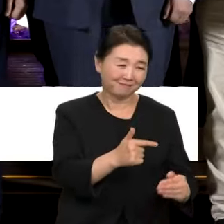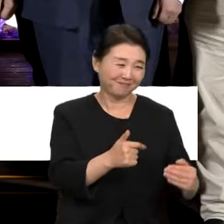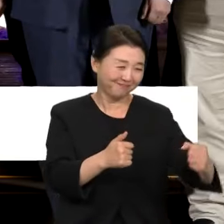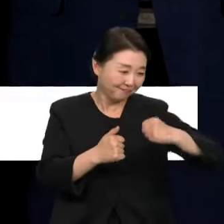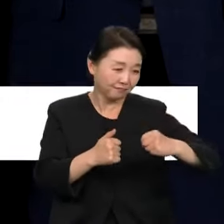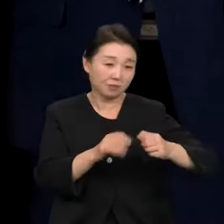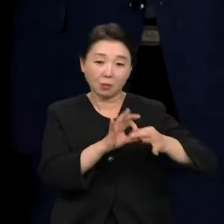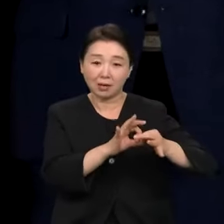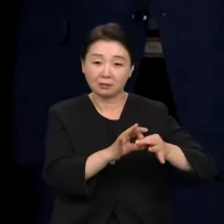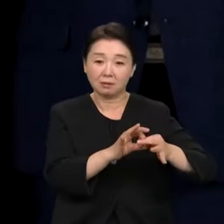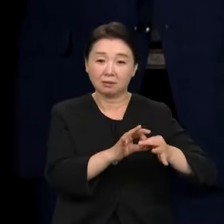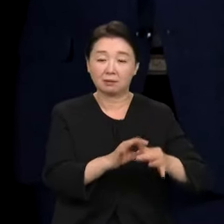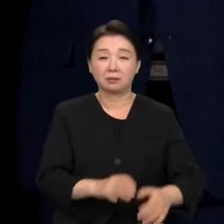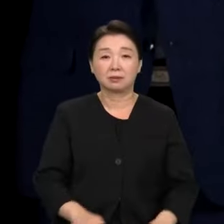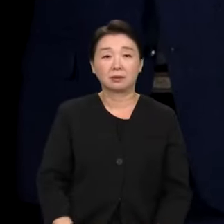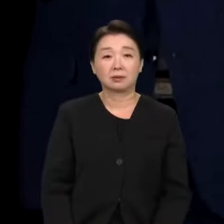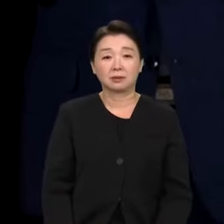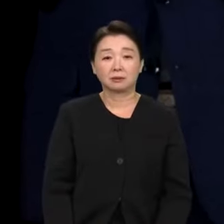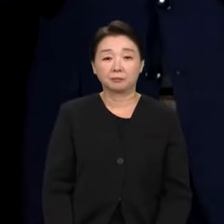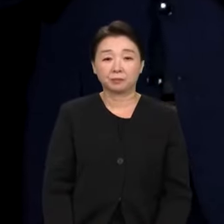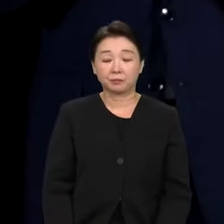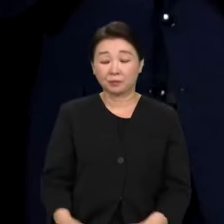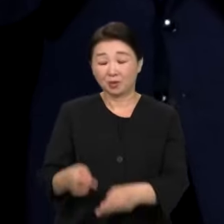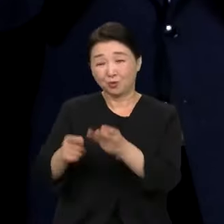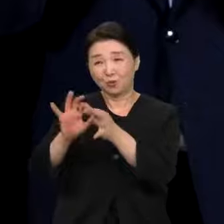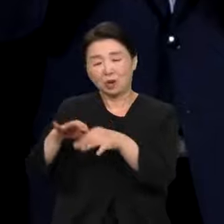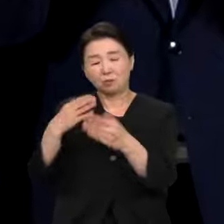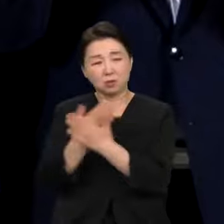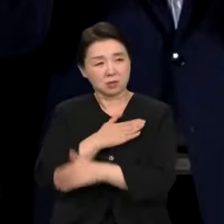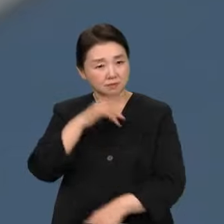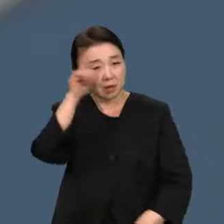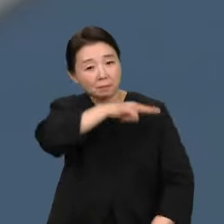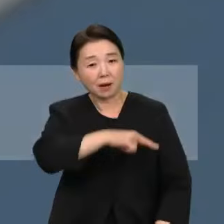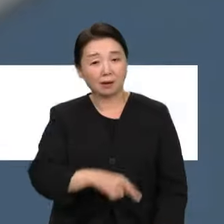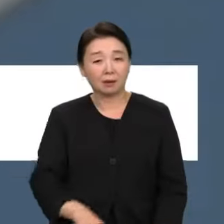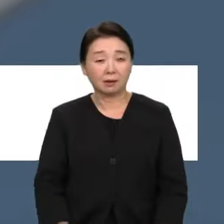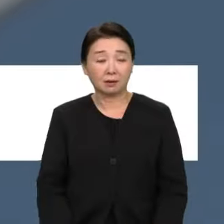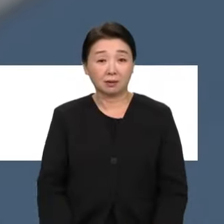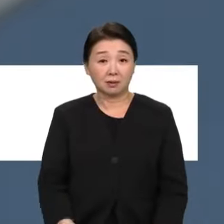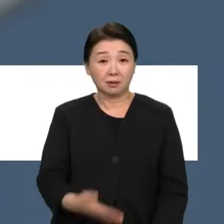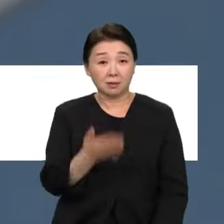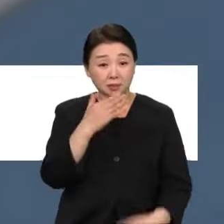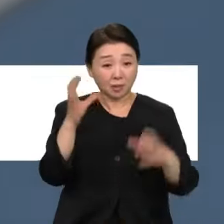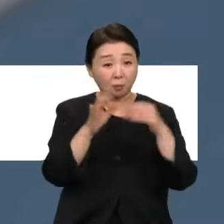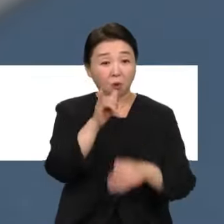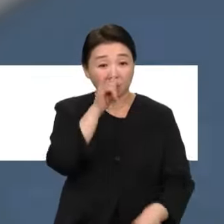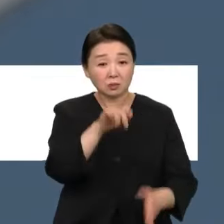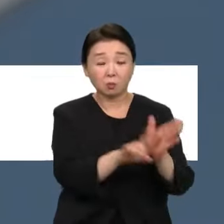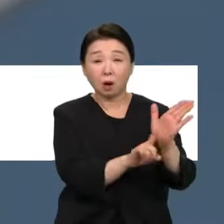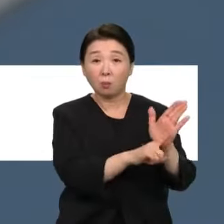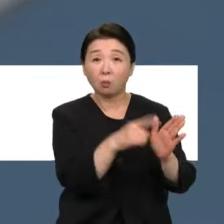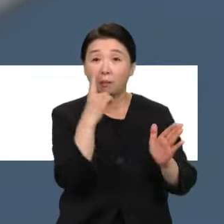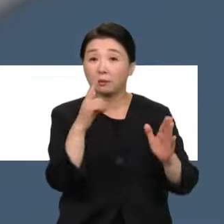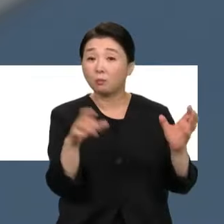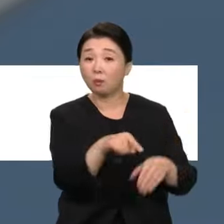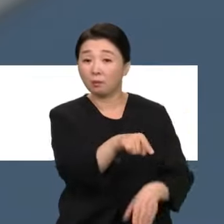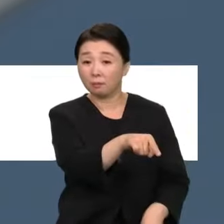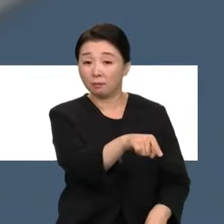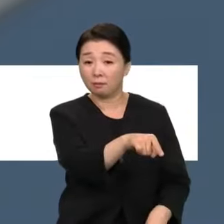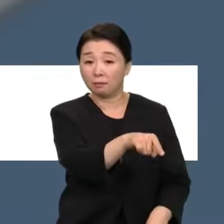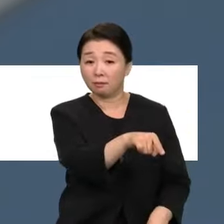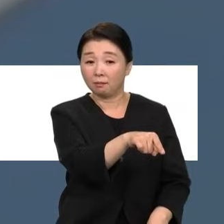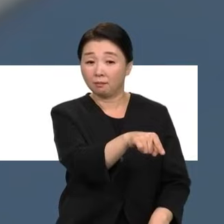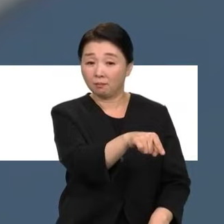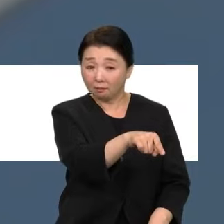나옵니다 신윤기 의원들은 불쾌감을 드러냈습니다 어 식사 모임을 한다라고 광고하면서 어